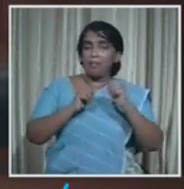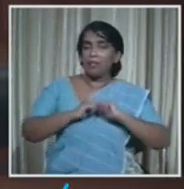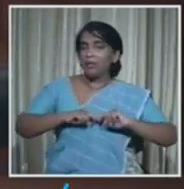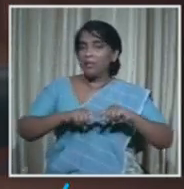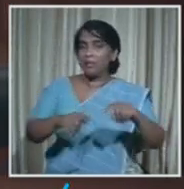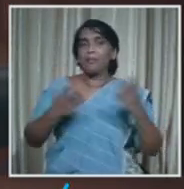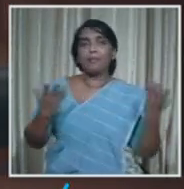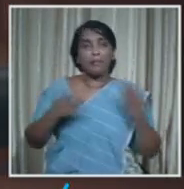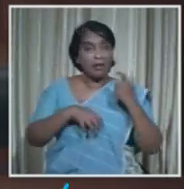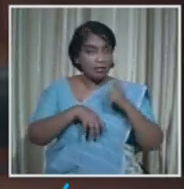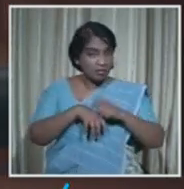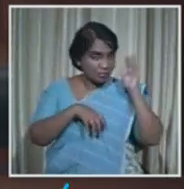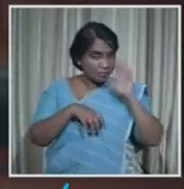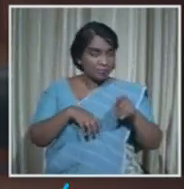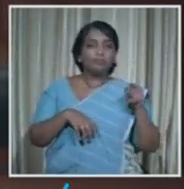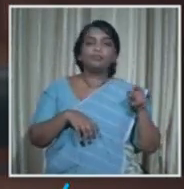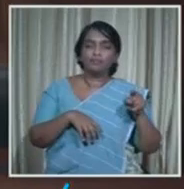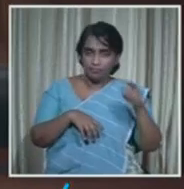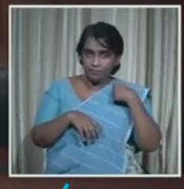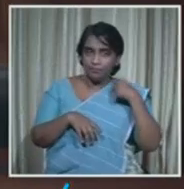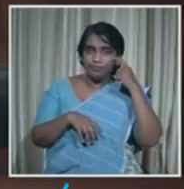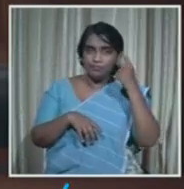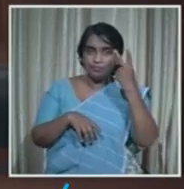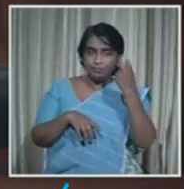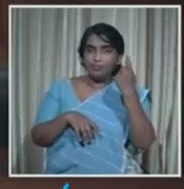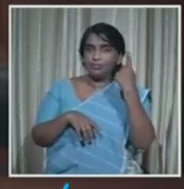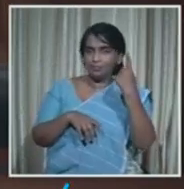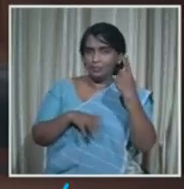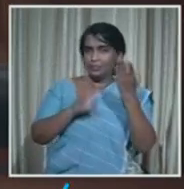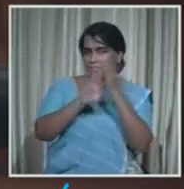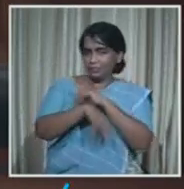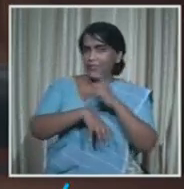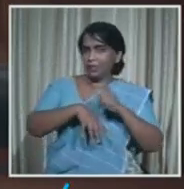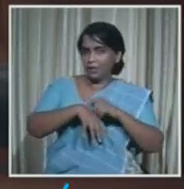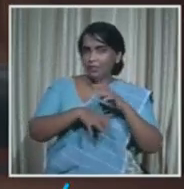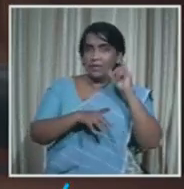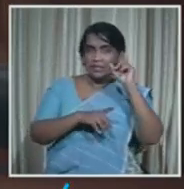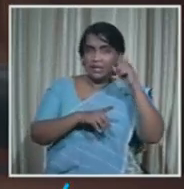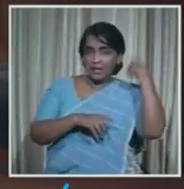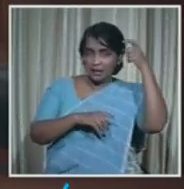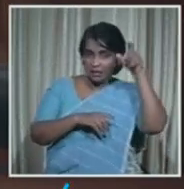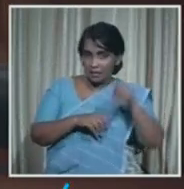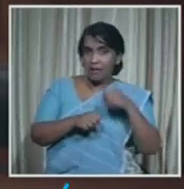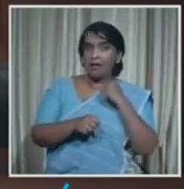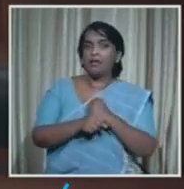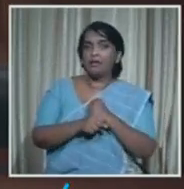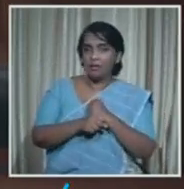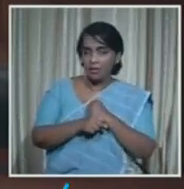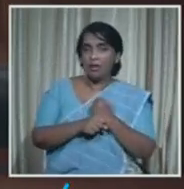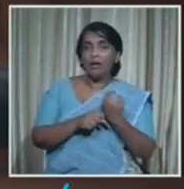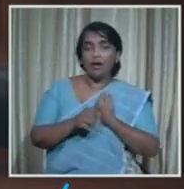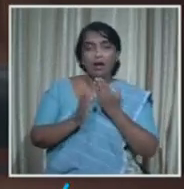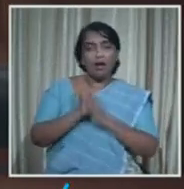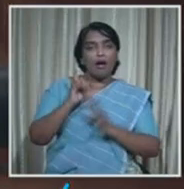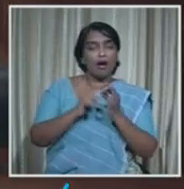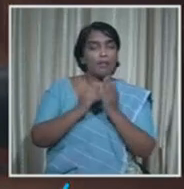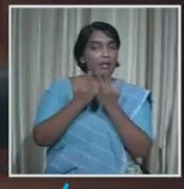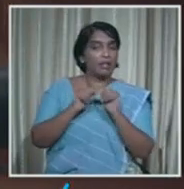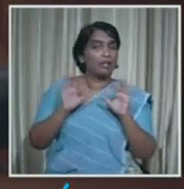යන්න බැරි අවස්ථාවක් ආපුවම ඔබට මතක ඇති 2001 වගේ අවස්ථාවක් ආවා චන්ද්‍රිකා කුමාරතුංග මැතිරිගේ ආණ්ඩුවේදී අපේ මන්ත්‍රීවරු 10